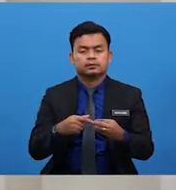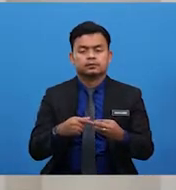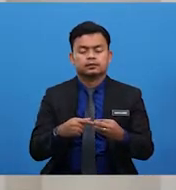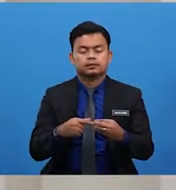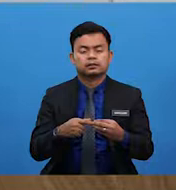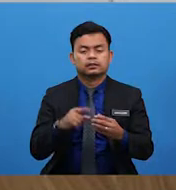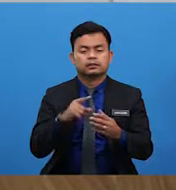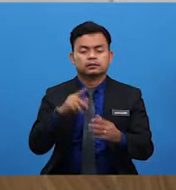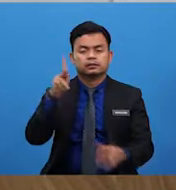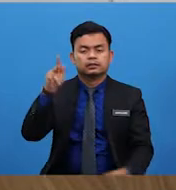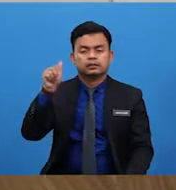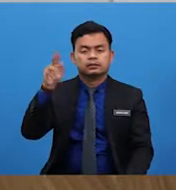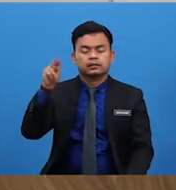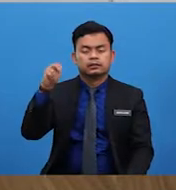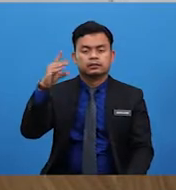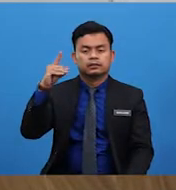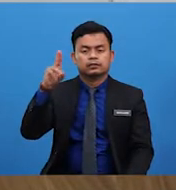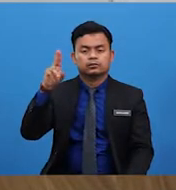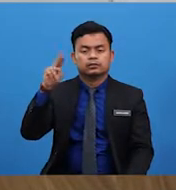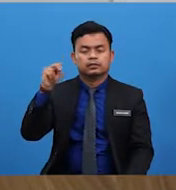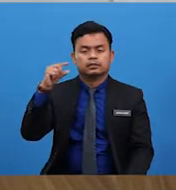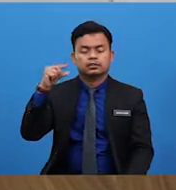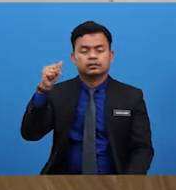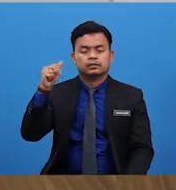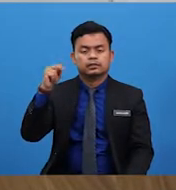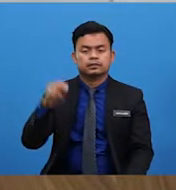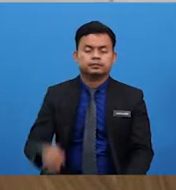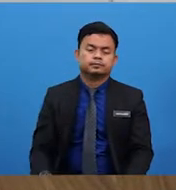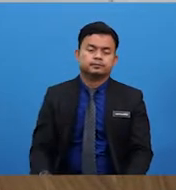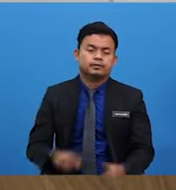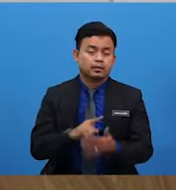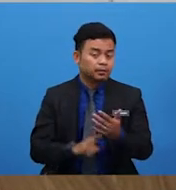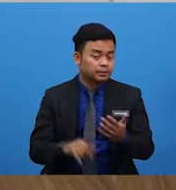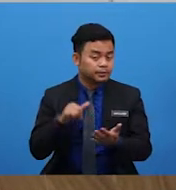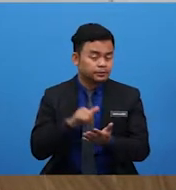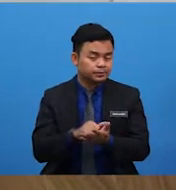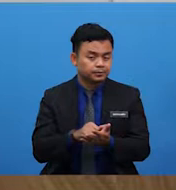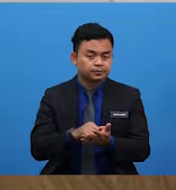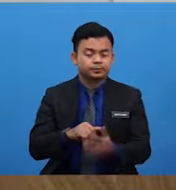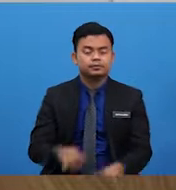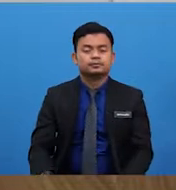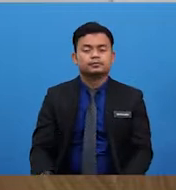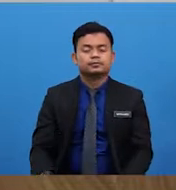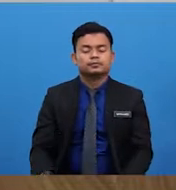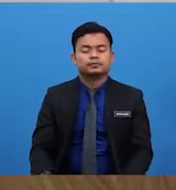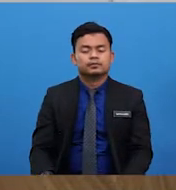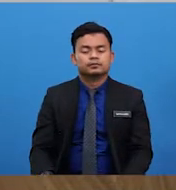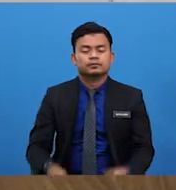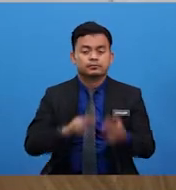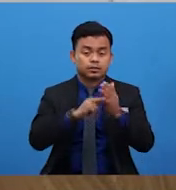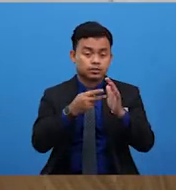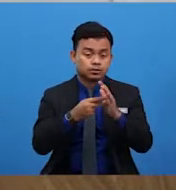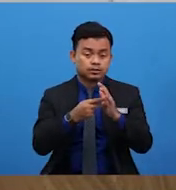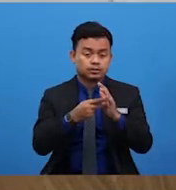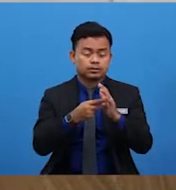konteks silahkan cuci kandungan atau konten ke maksud mistis emosi dan intelektual dalam